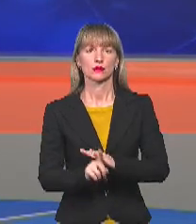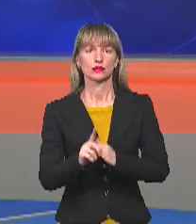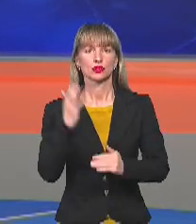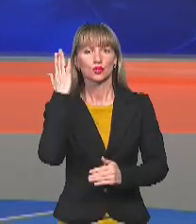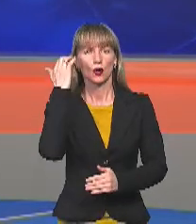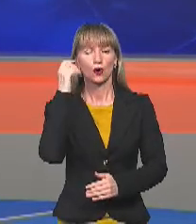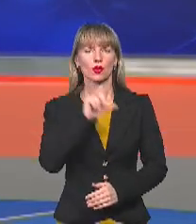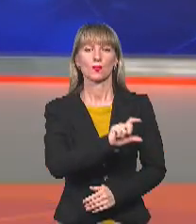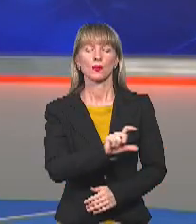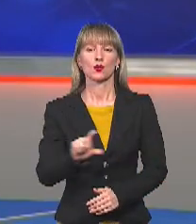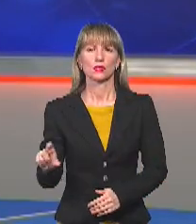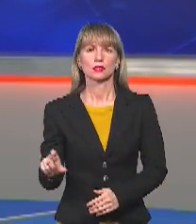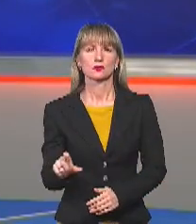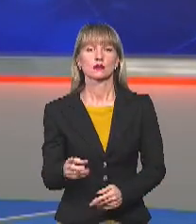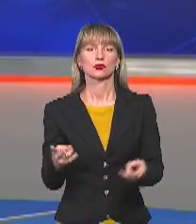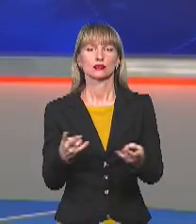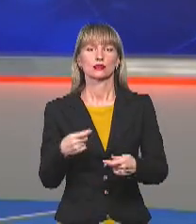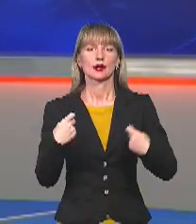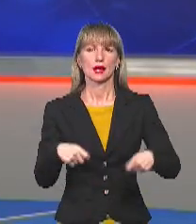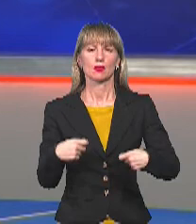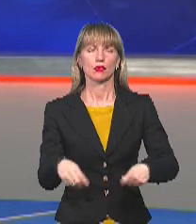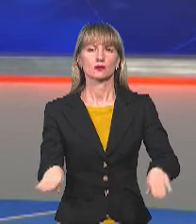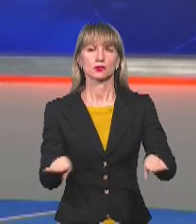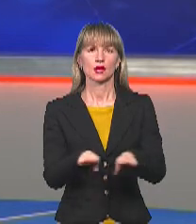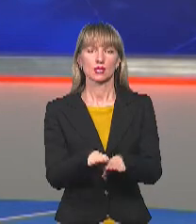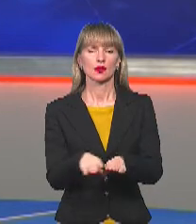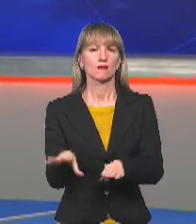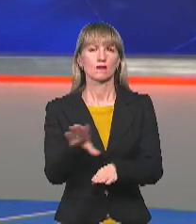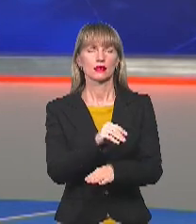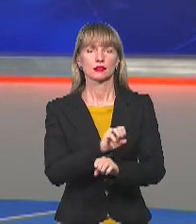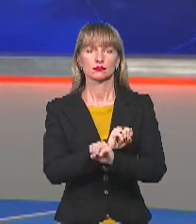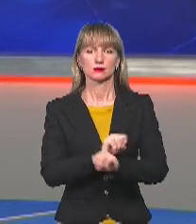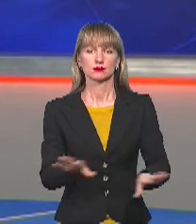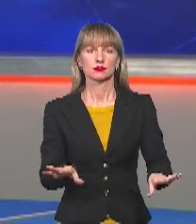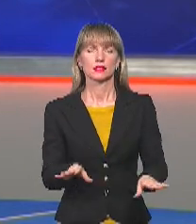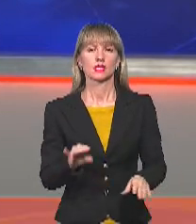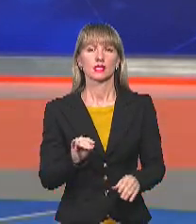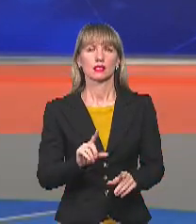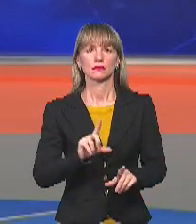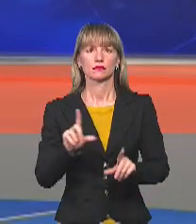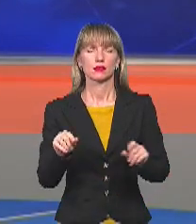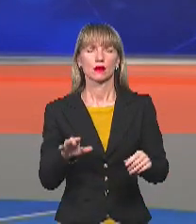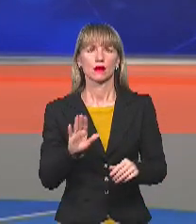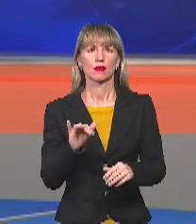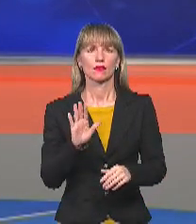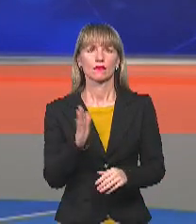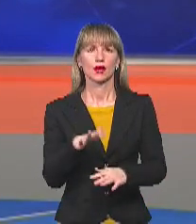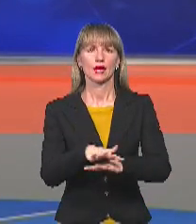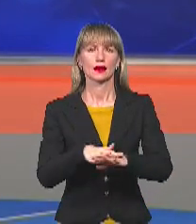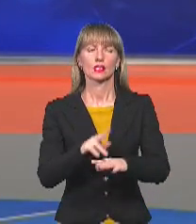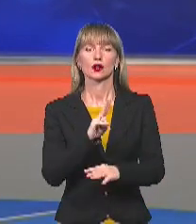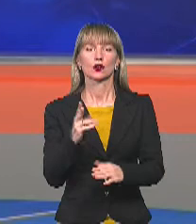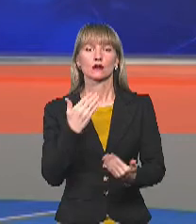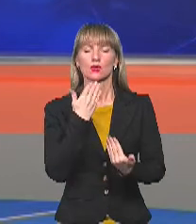полоса. Давайте ярмарок знищимо, давайте всіх розгонимо чи загонимо в ринки. Ніхто навіть